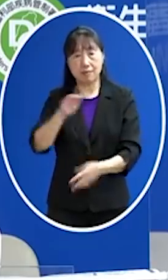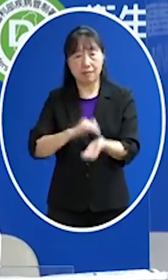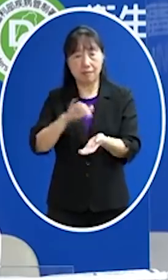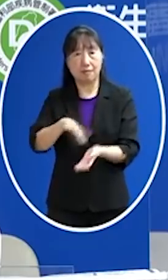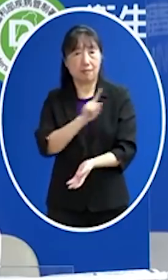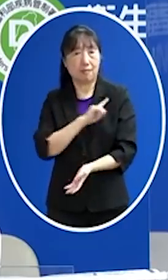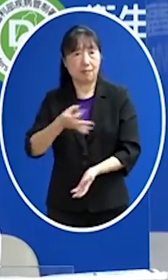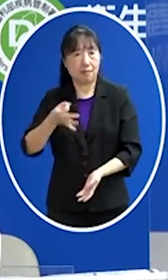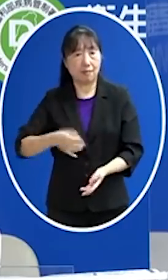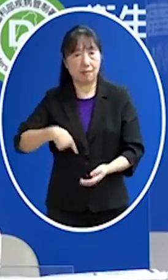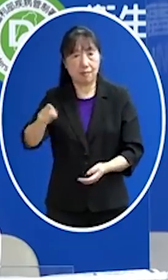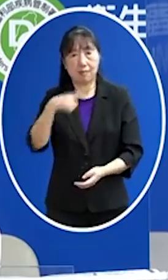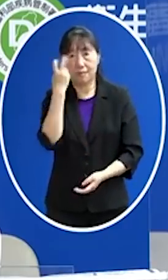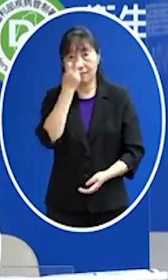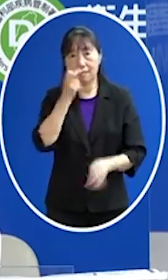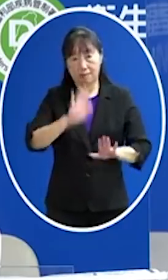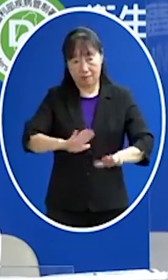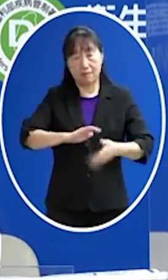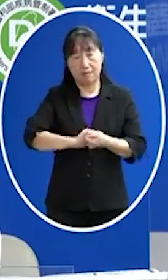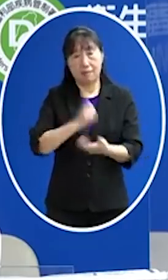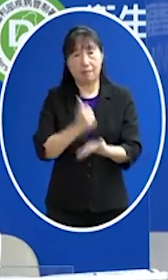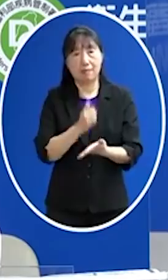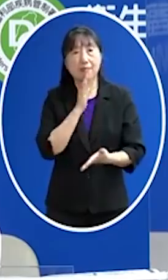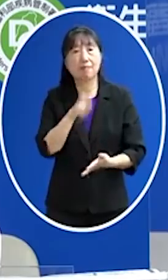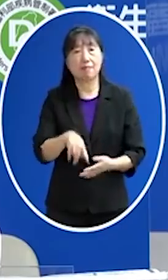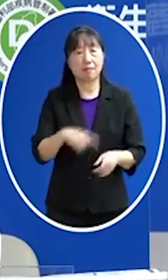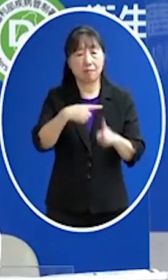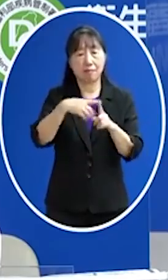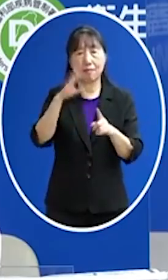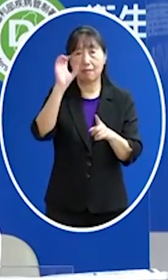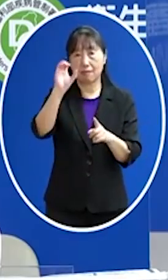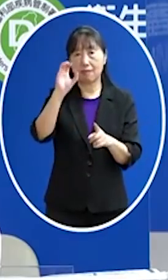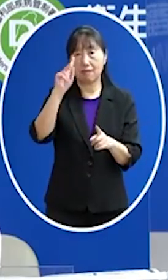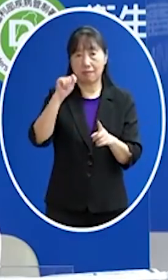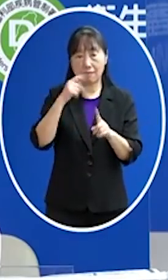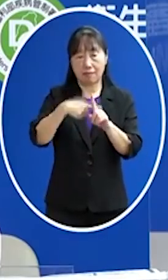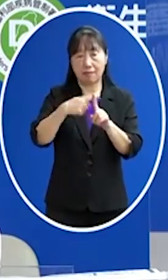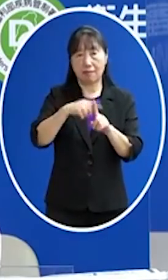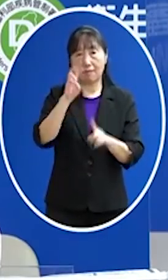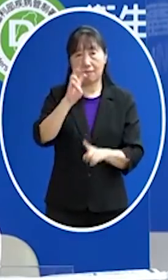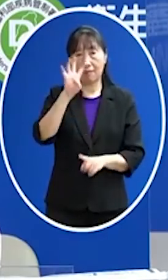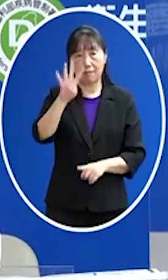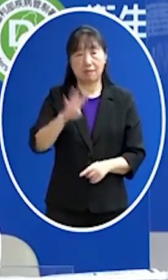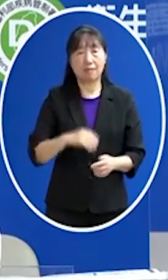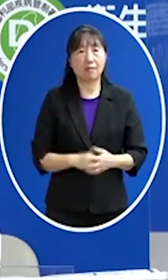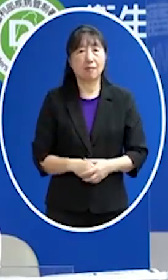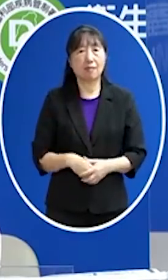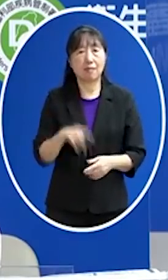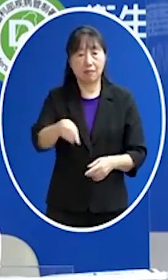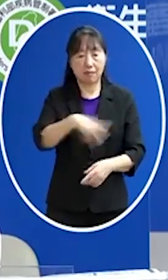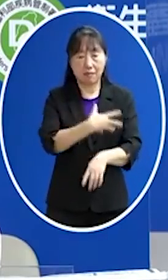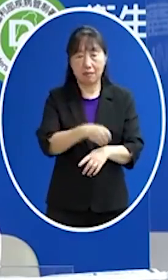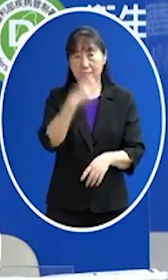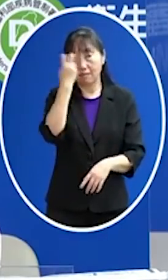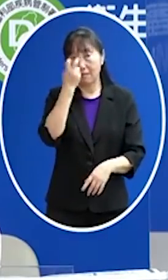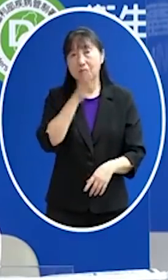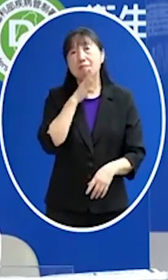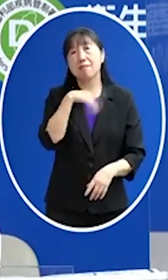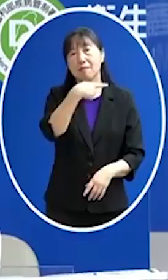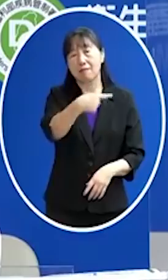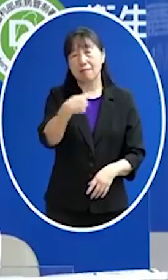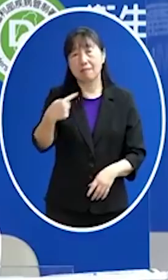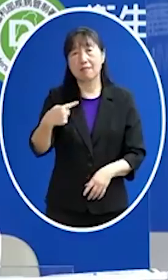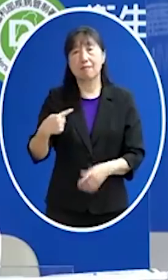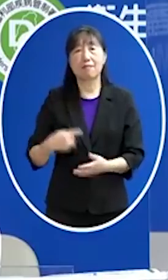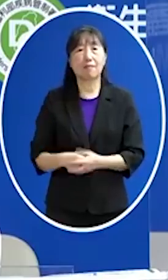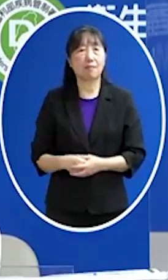检，那今日确诊CT 值是34，次日再验核酸就会阴性，那血清抗体